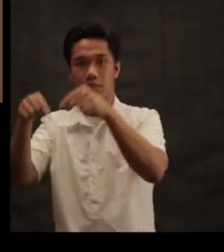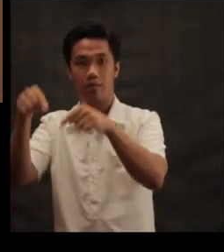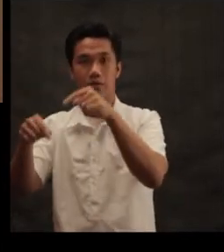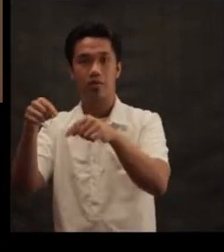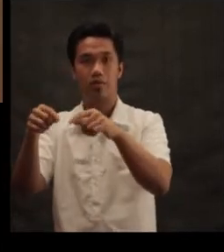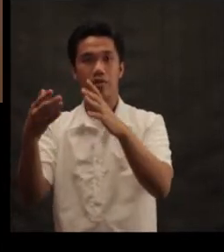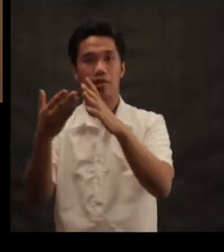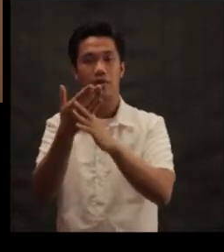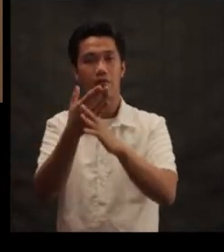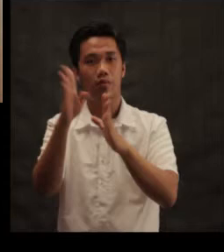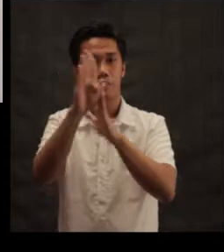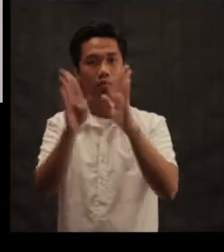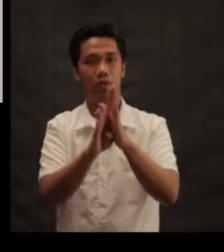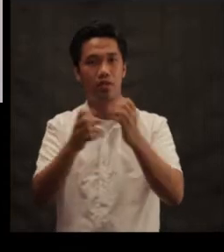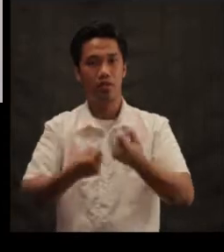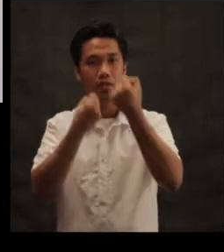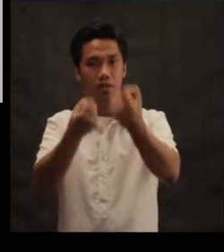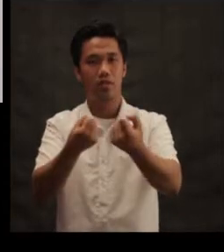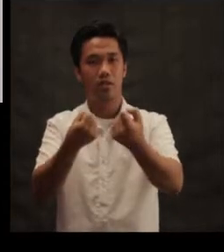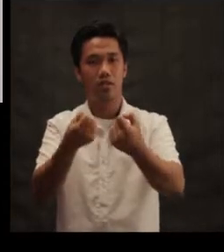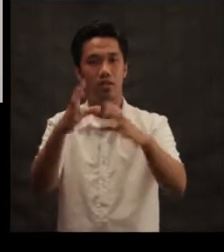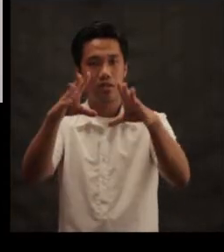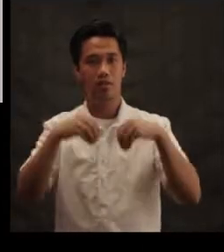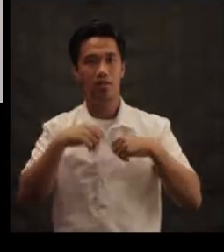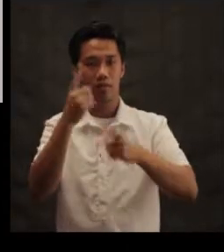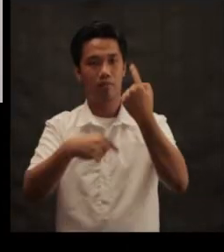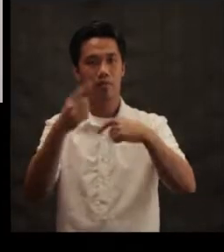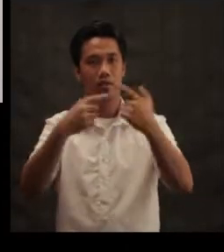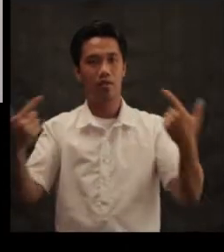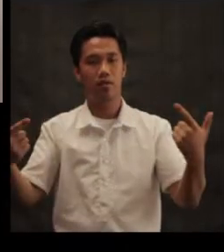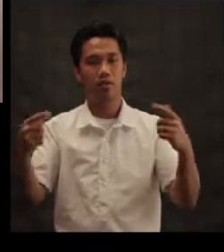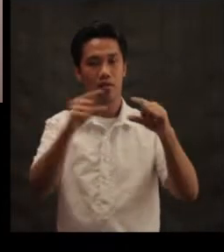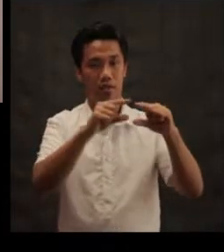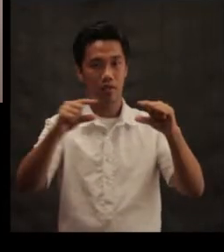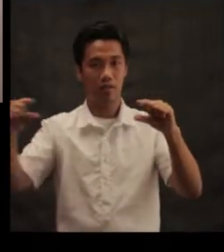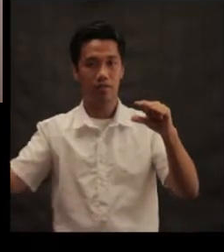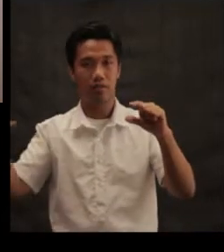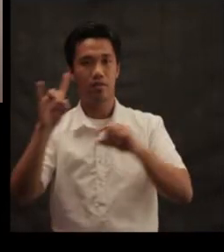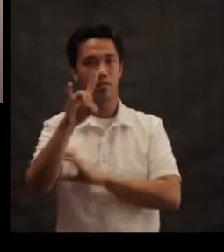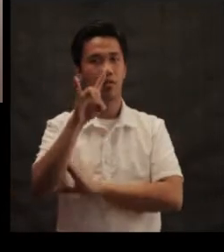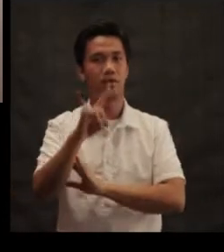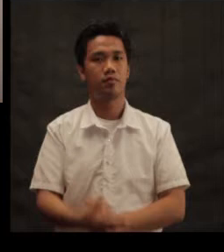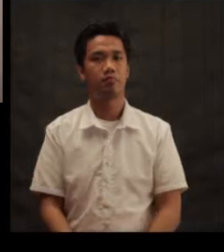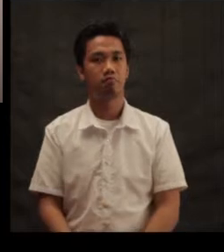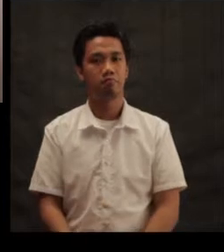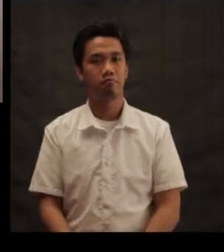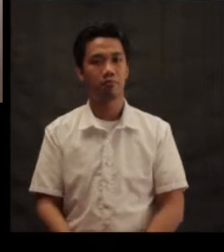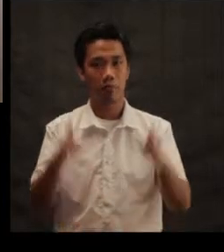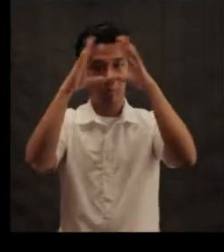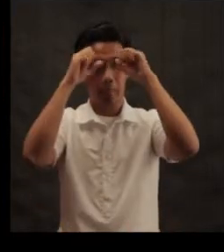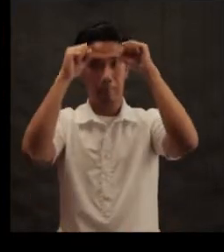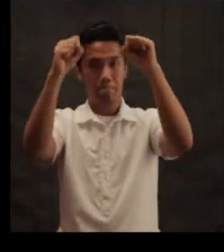ng mga PWD sa pamamagitan ng mga panukalang batas na nagmumungkahi ng pagkakaroon ng sign language at closed captioning sa